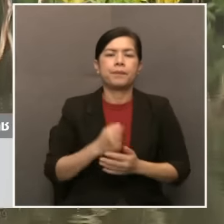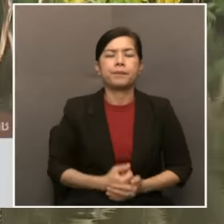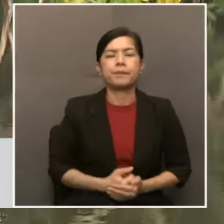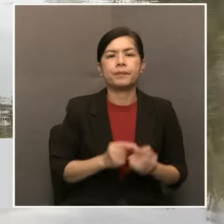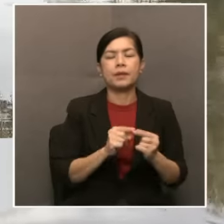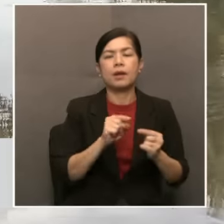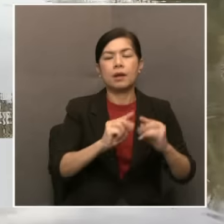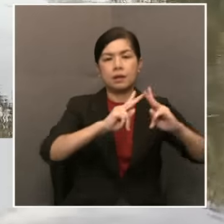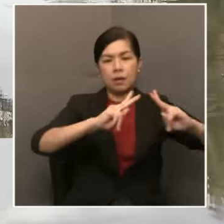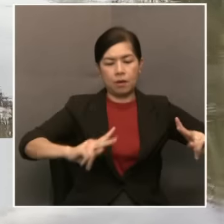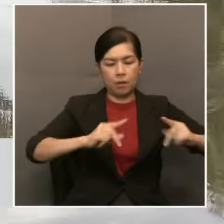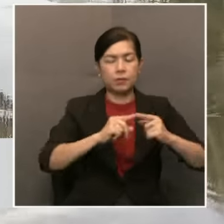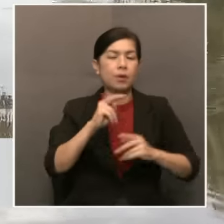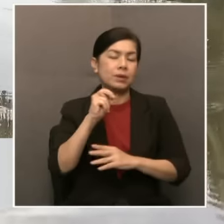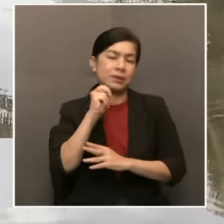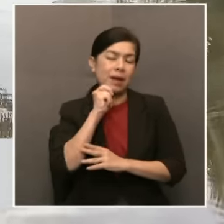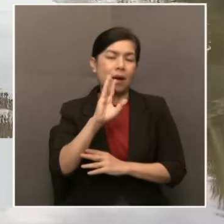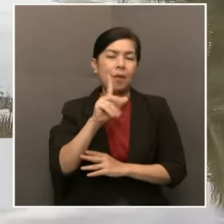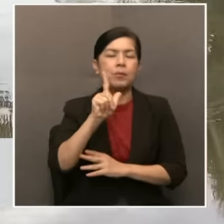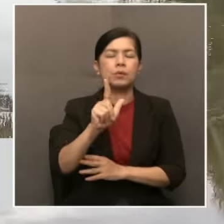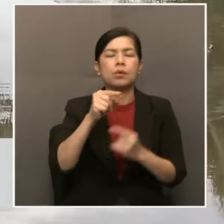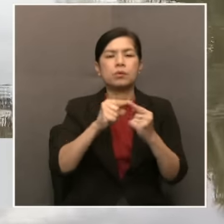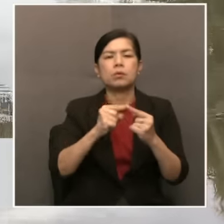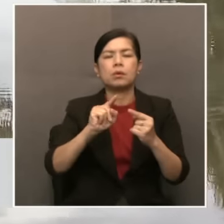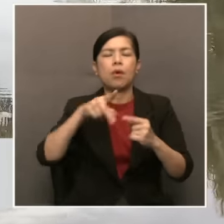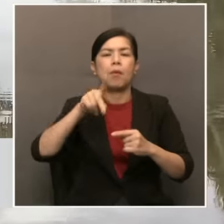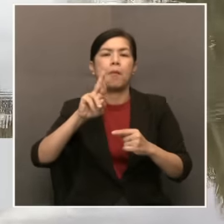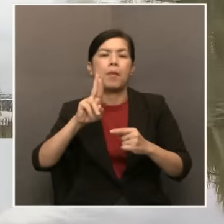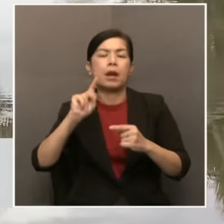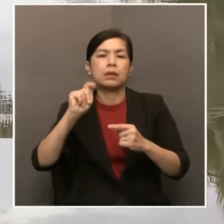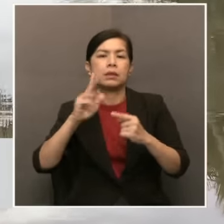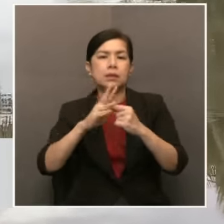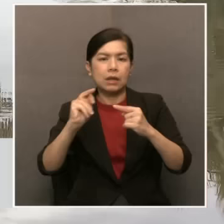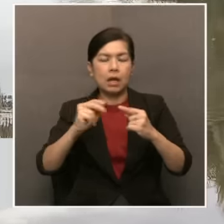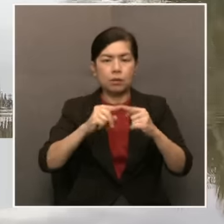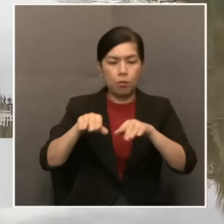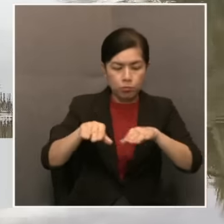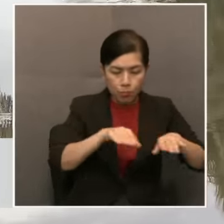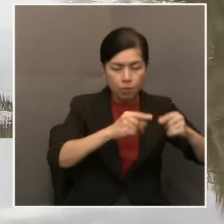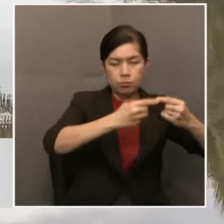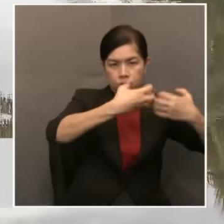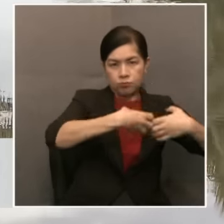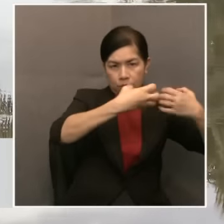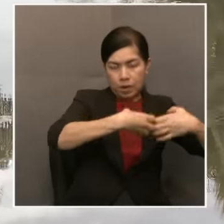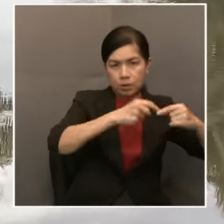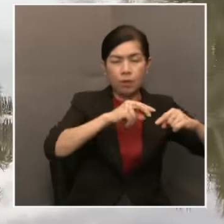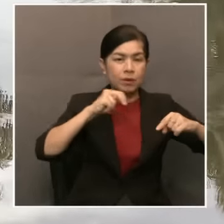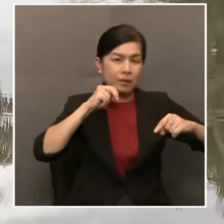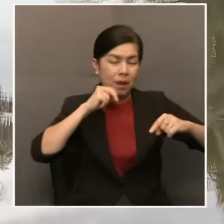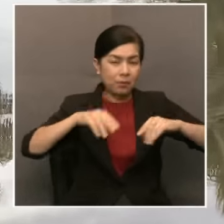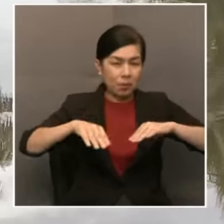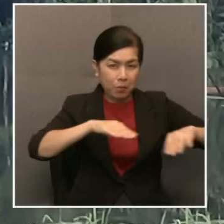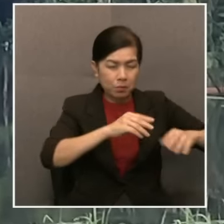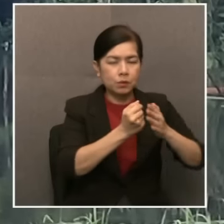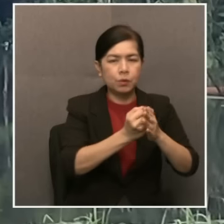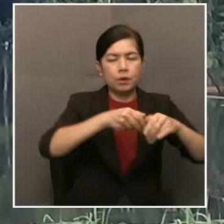ชลประทานที่15ยังคงเดินเครื่องสูบน้ำเครื่องผลักดันน้ำเพื่อบรรเทาความเดือดร้อนให้แก่ประชาชนค่ะ สรุปสถาน